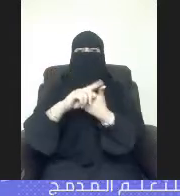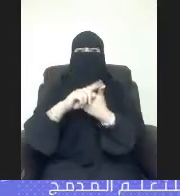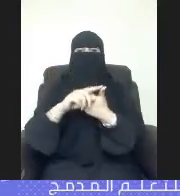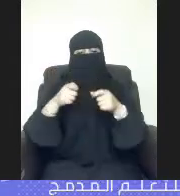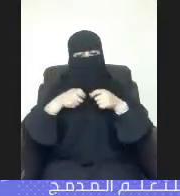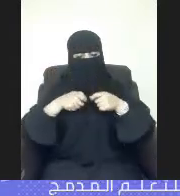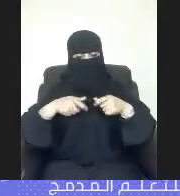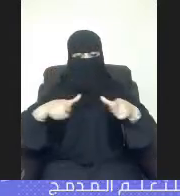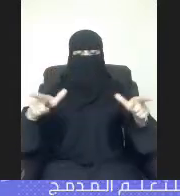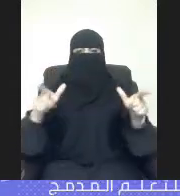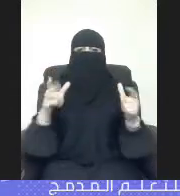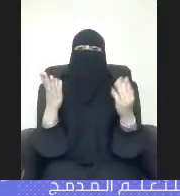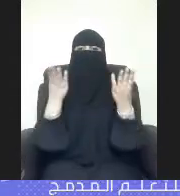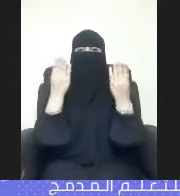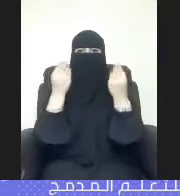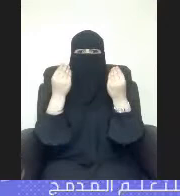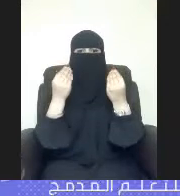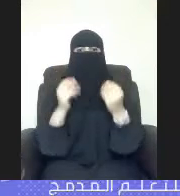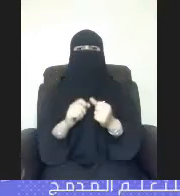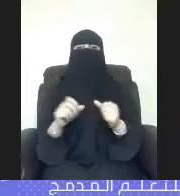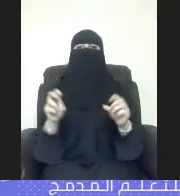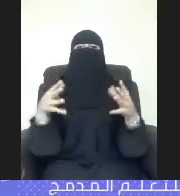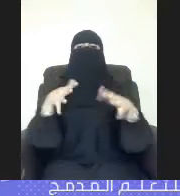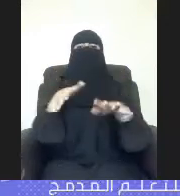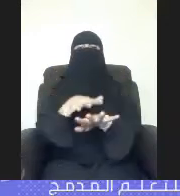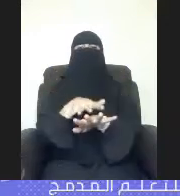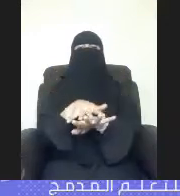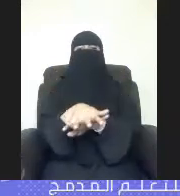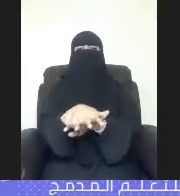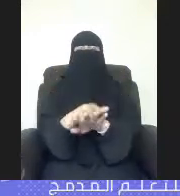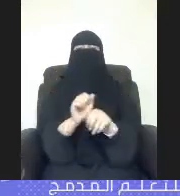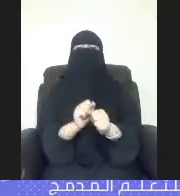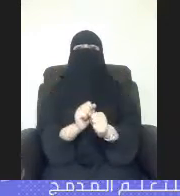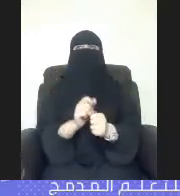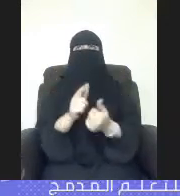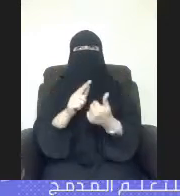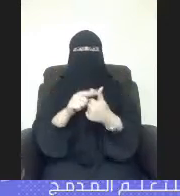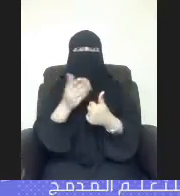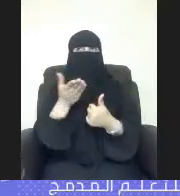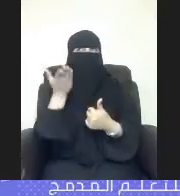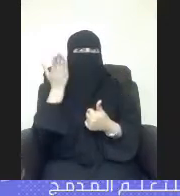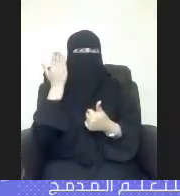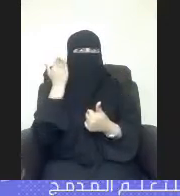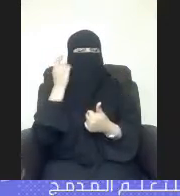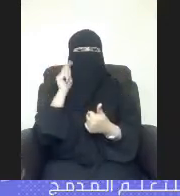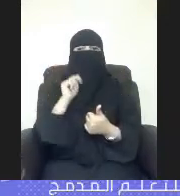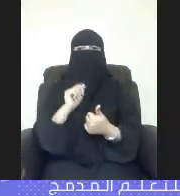واستراتيجيات التعلم المدمج الذي حقيقة لم يعد خيارا